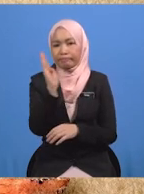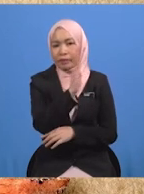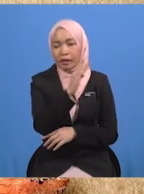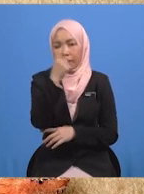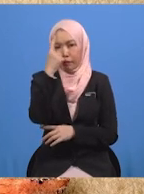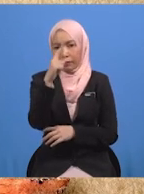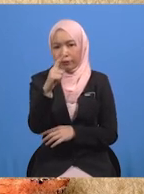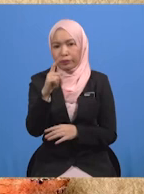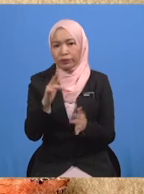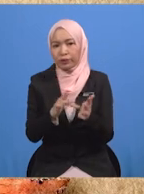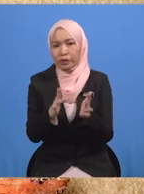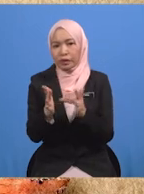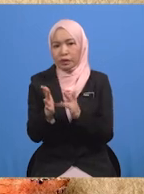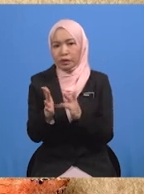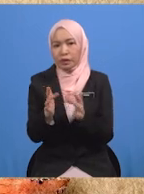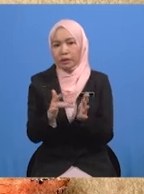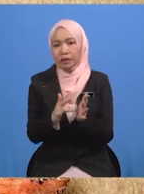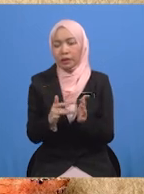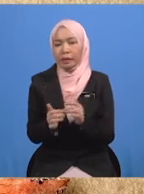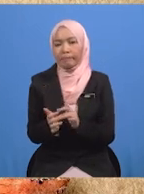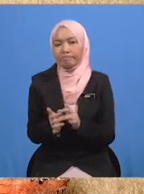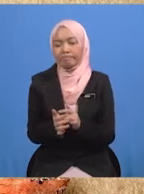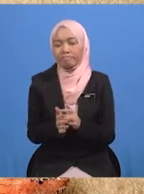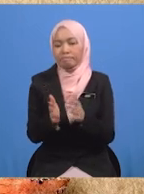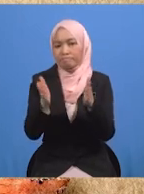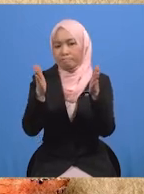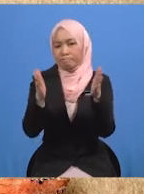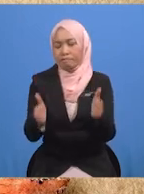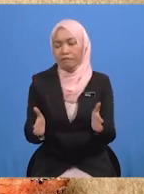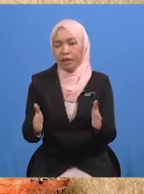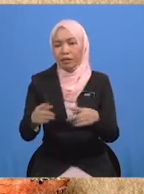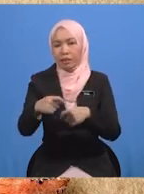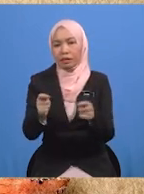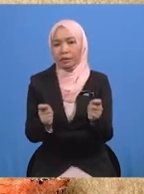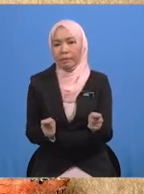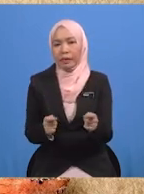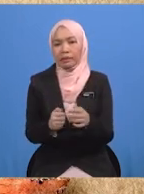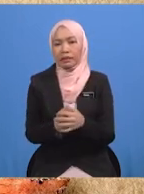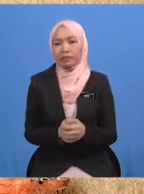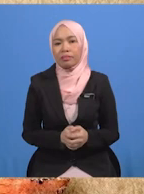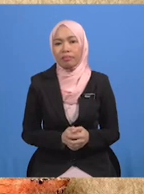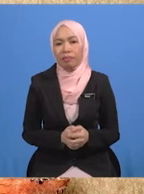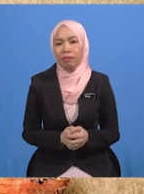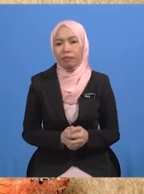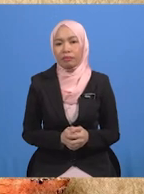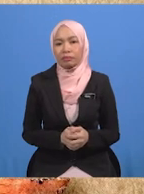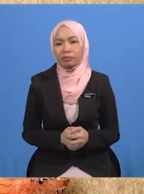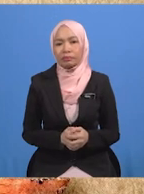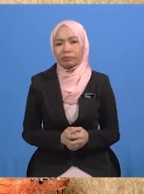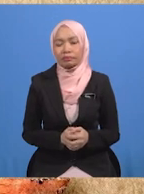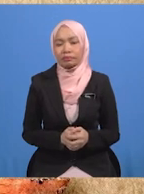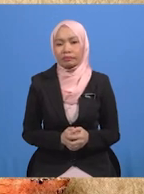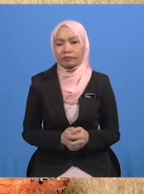di negara-negara Asia bagi menyaingi pengaruh agama Islam yang kukuh bertapak di